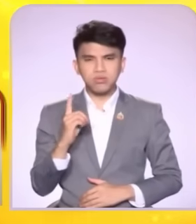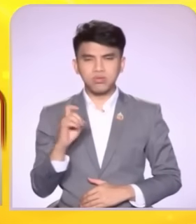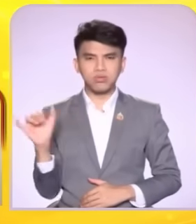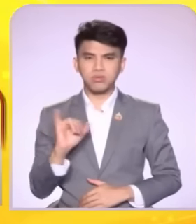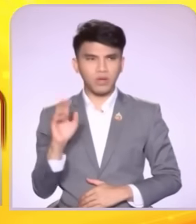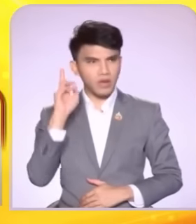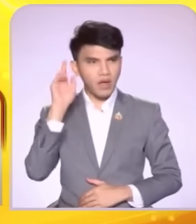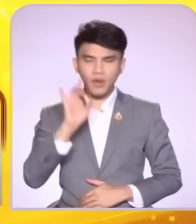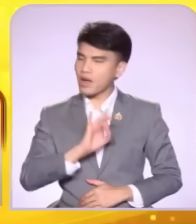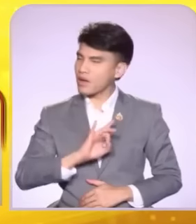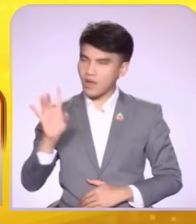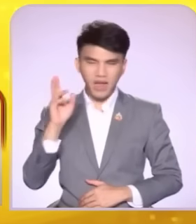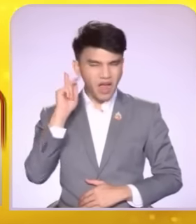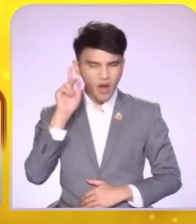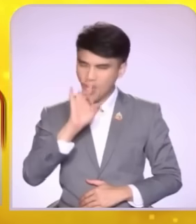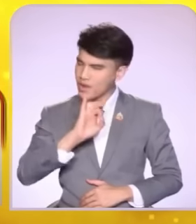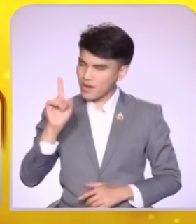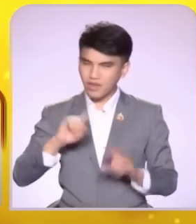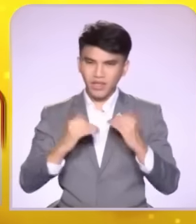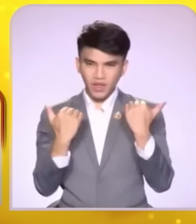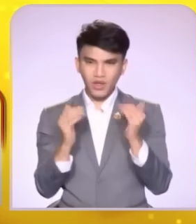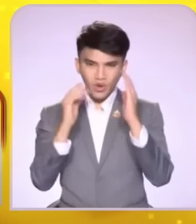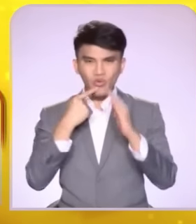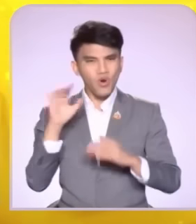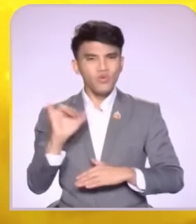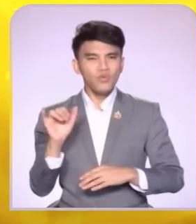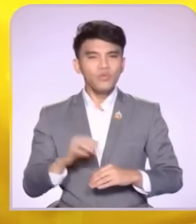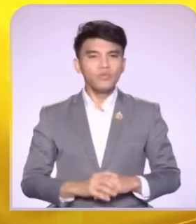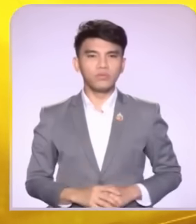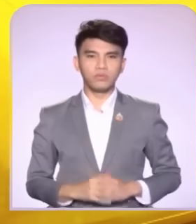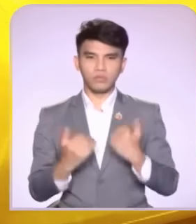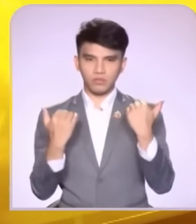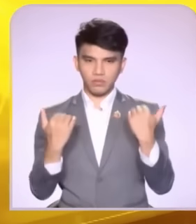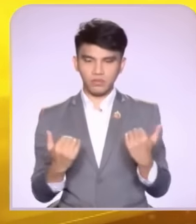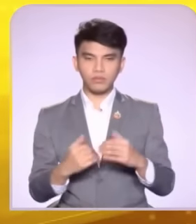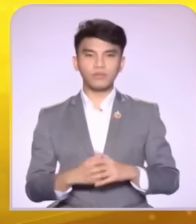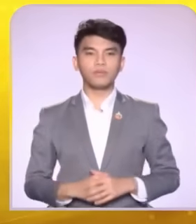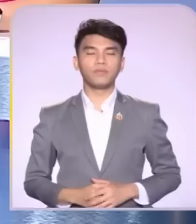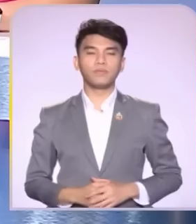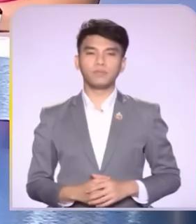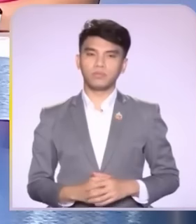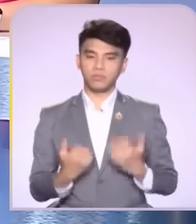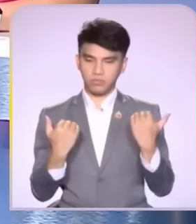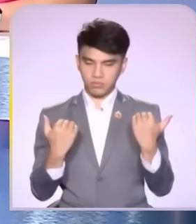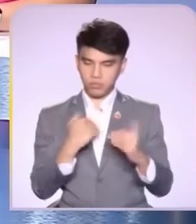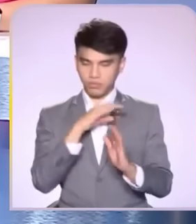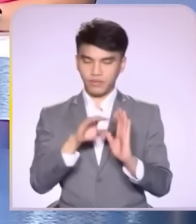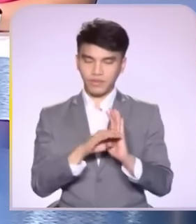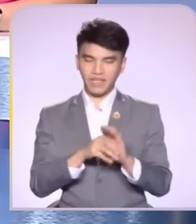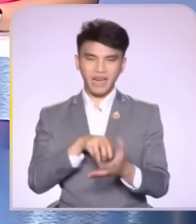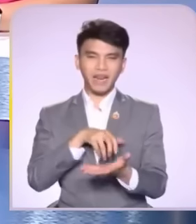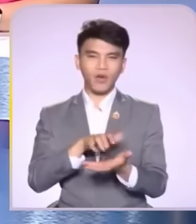มีแต่กระแสมีแต่กระแสแต่ยังไม่มีใครแจ้งแต่ล่าสุดท่านบอกว่าตรงนี้ยังไม่สามารถให้ข้อมู